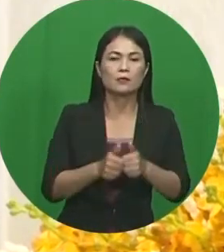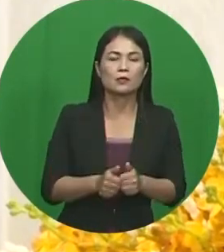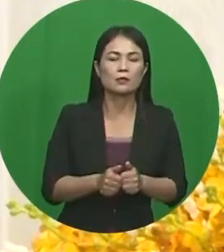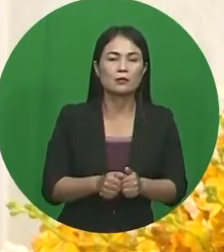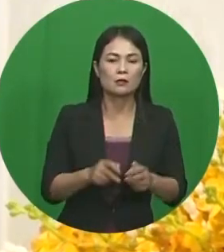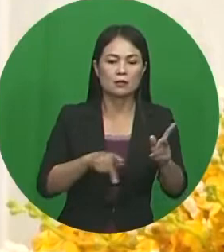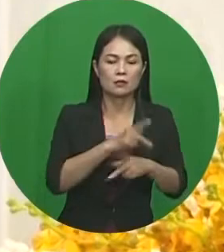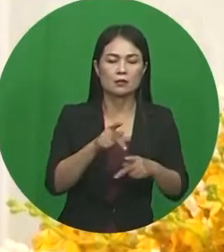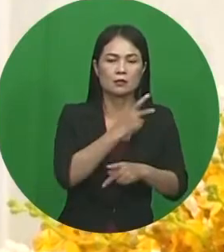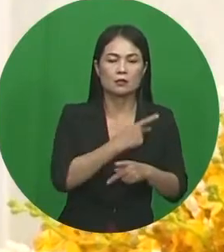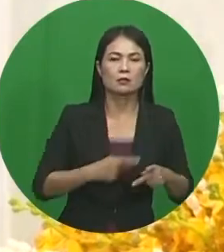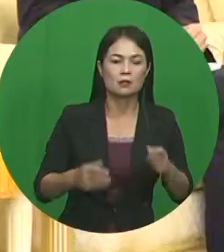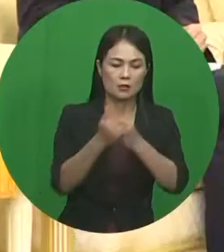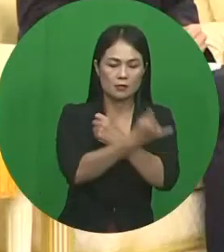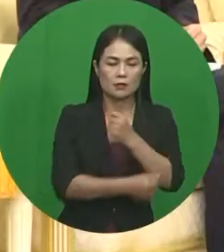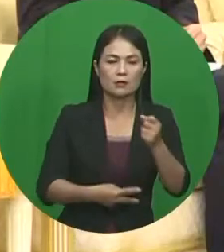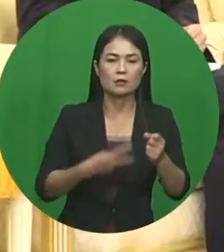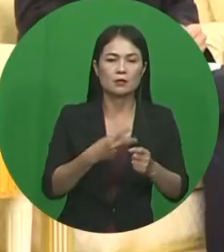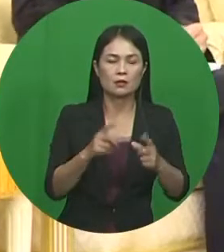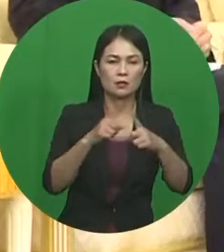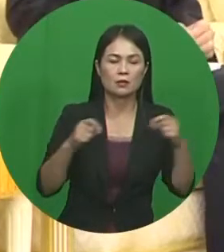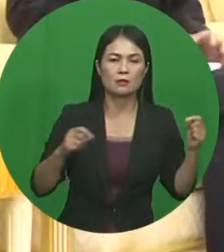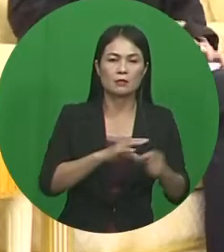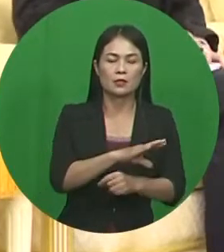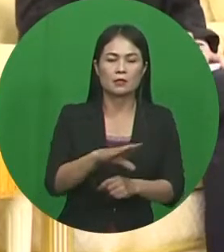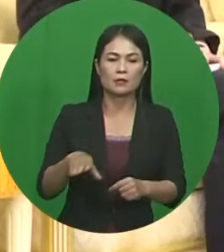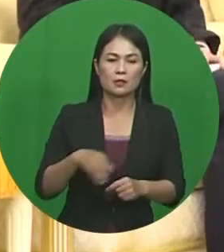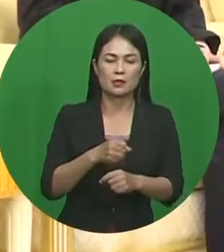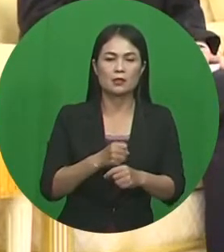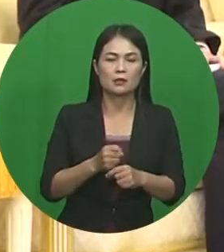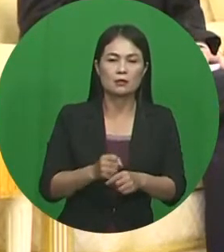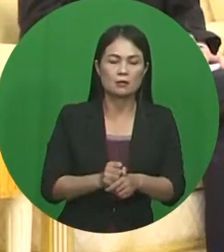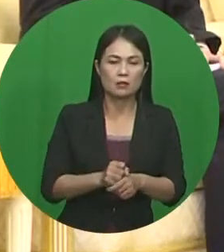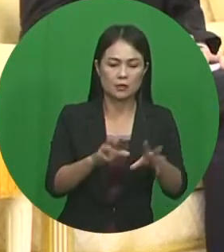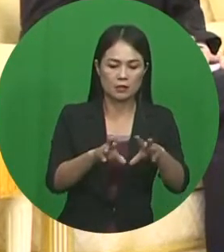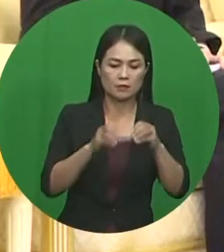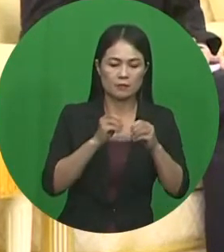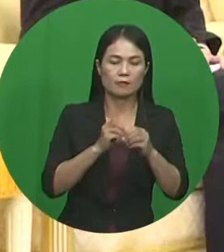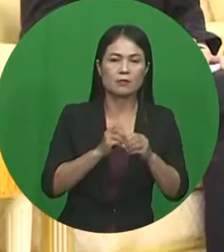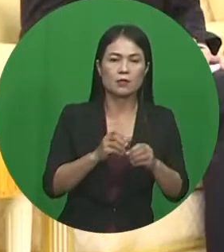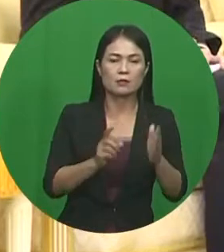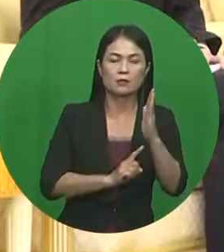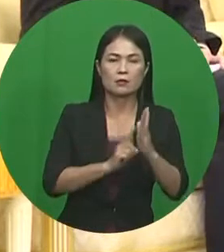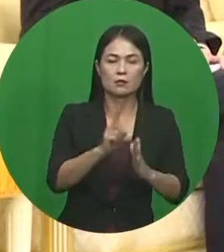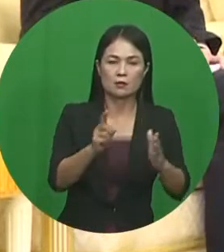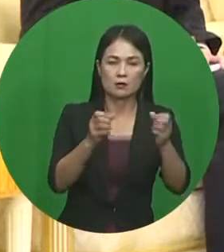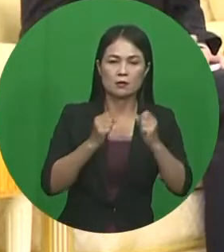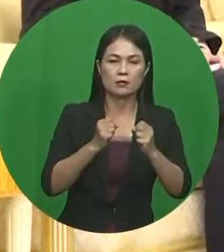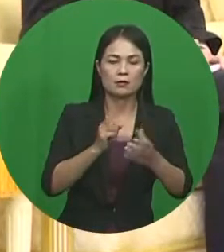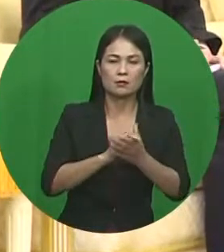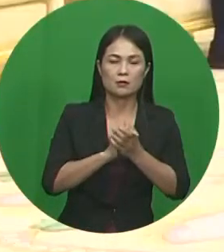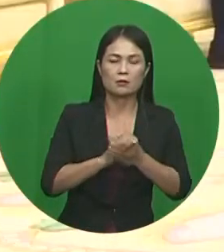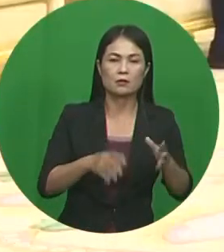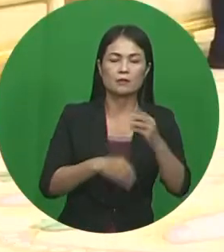វាងប្រជាជាតិនៃប្រទេសយើងទាំងពីរជប៉ុនកម្ពុជាឲ្យកាន់តែទទួលបាននូវភាពចម្រើនរឹងមាំនិងជិតស្និទ្ធថែ